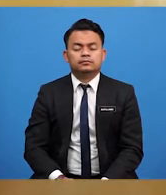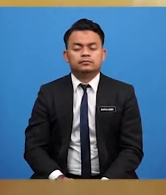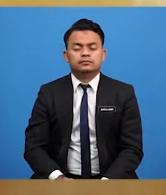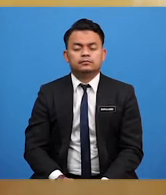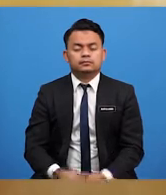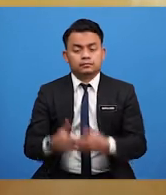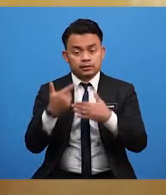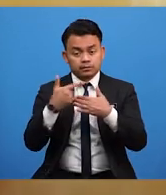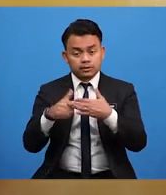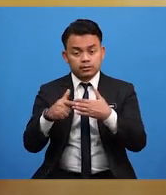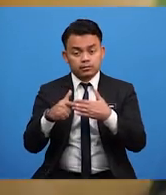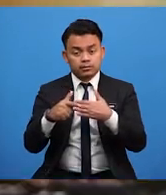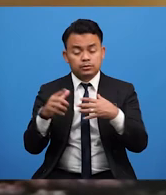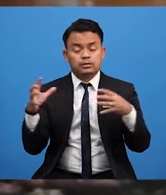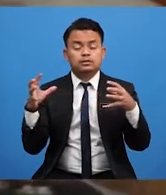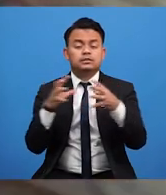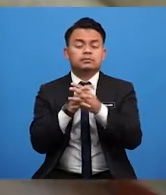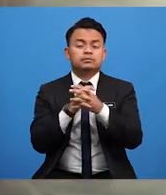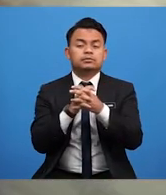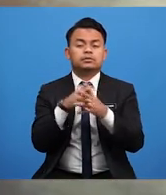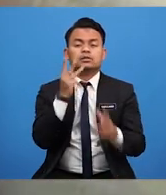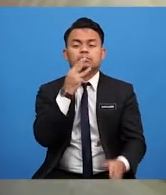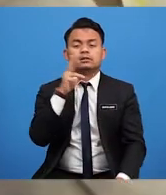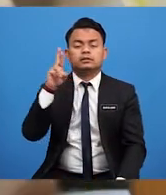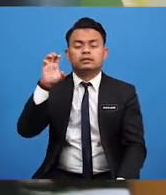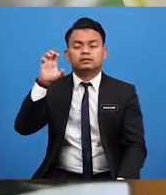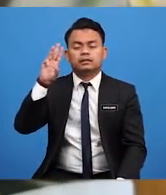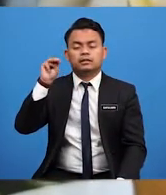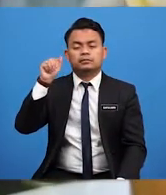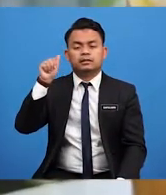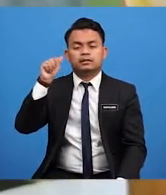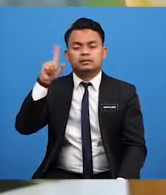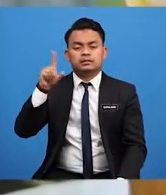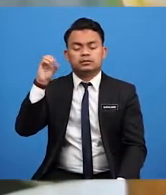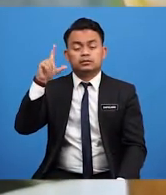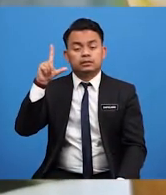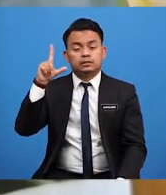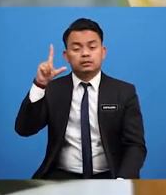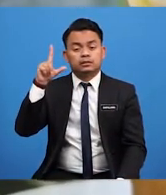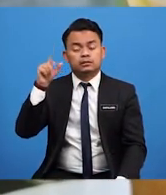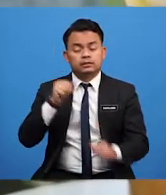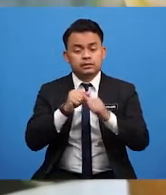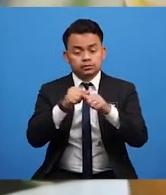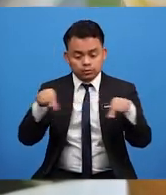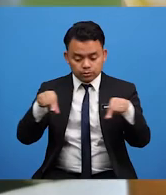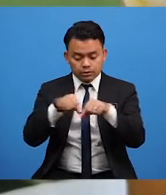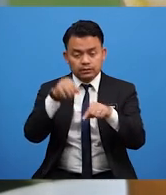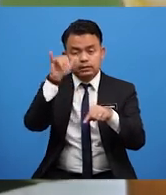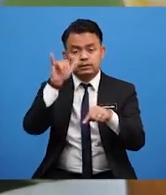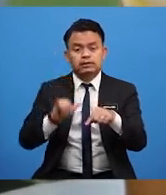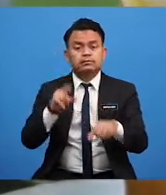Kemudian, campurkan warna Remazol mengikut sukatan yang dikehendaki.